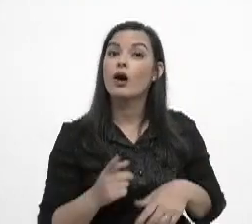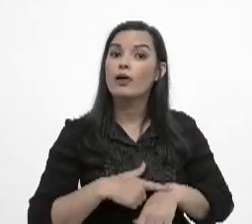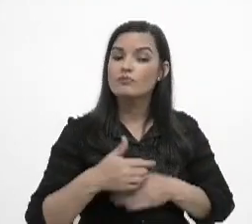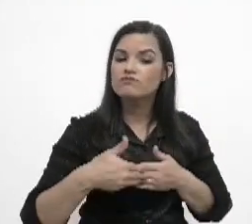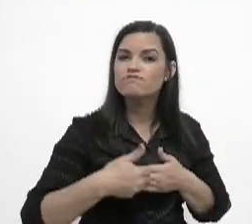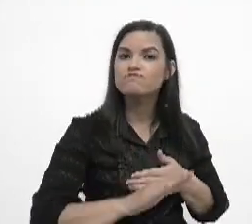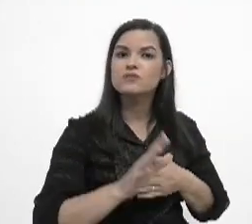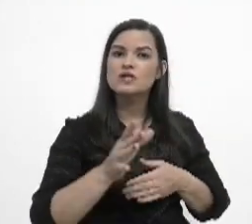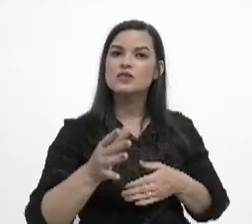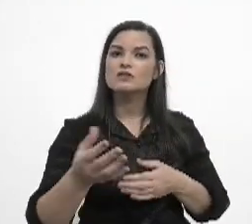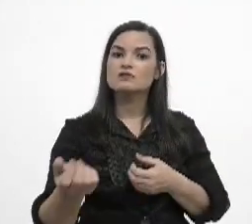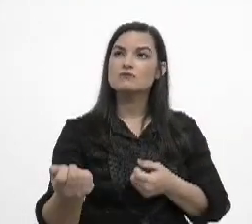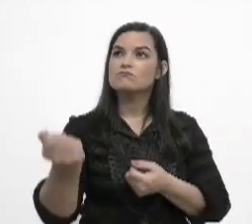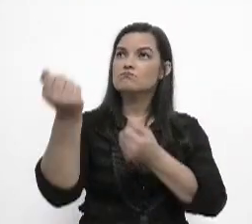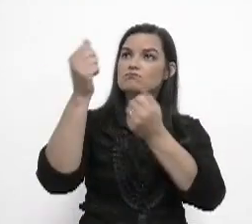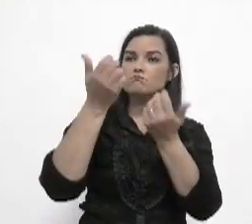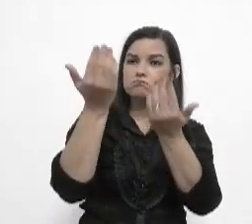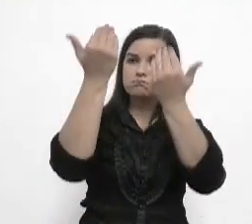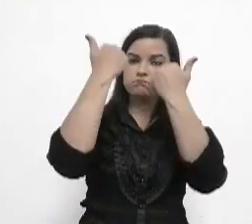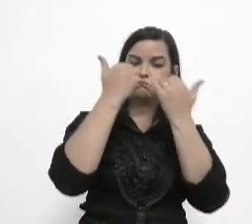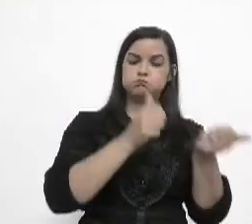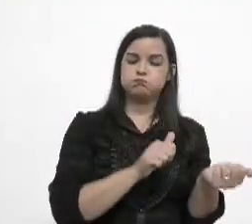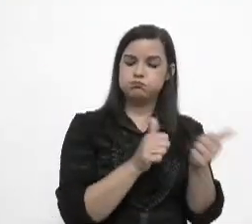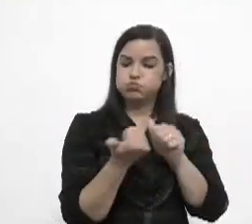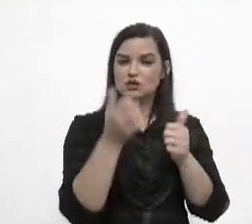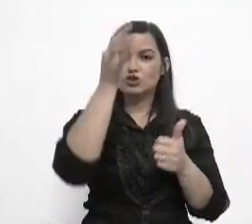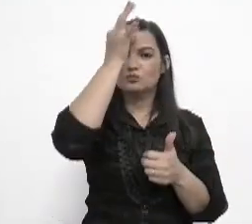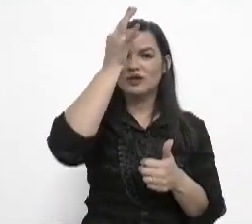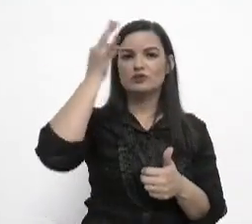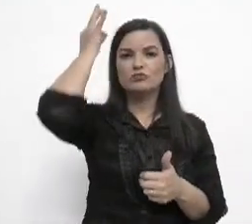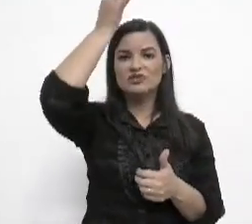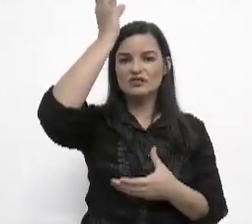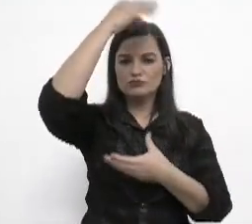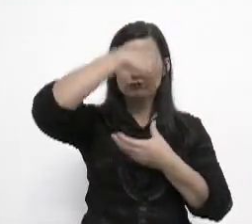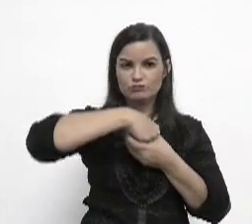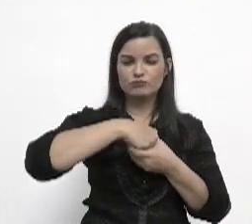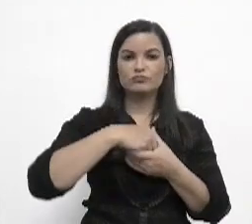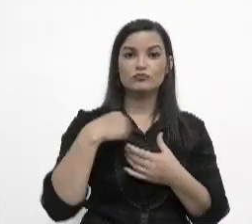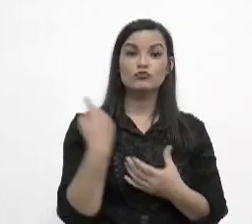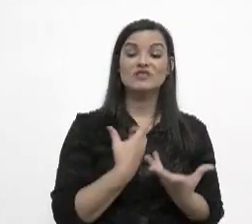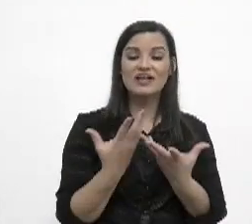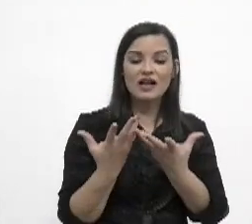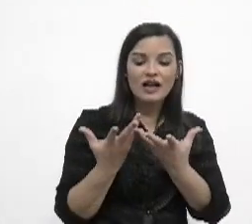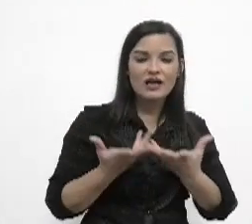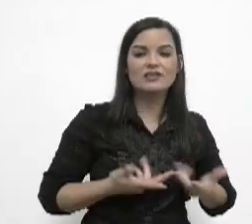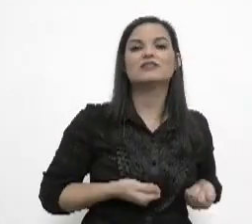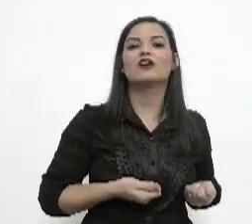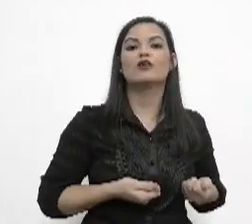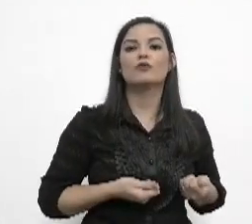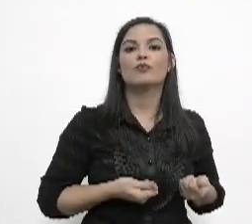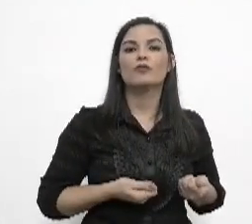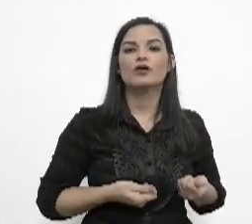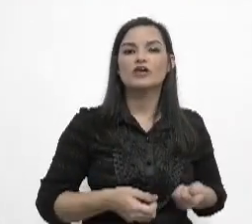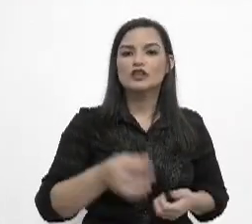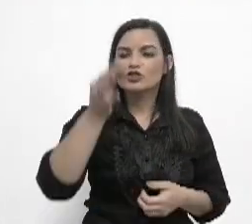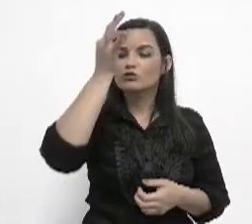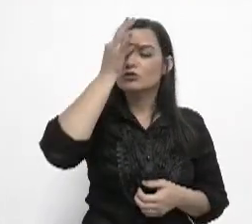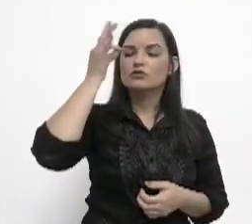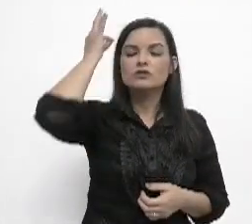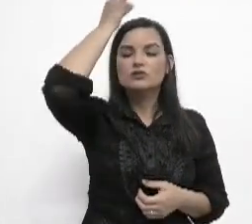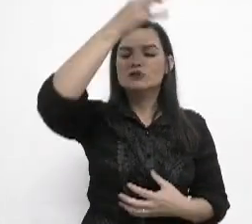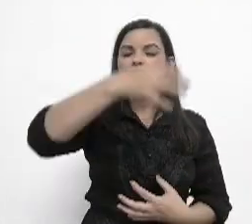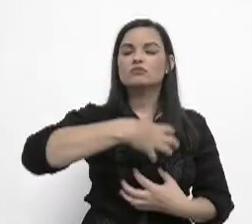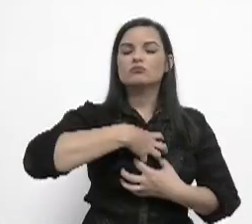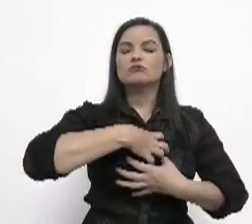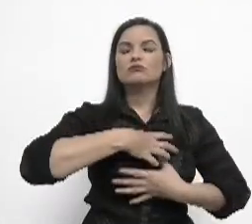o batismo do Espírito Santo em nossas vidas. 나는 여러분이 성령의 충만함을 받을 수 있기를 E 축복합니다. assim que você receba o batismo do Espírito Santo em seus